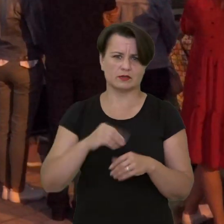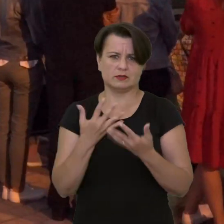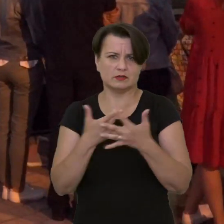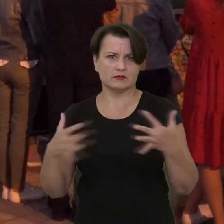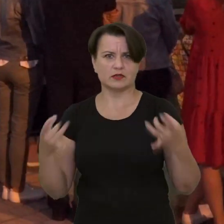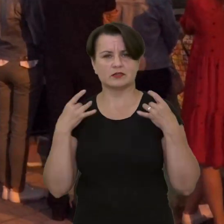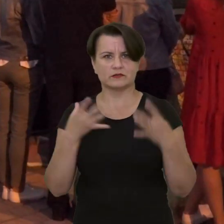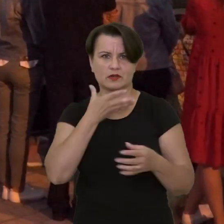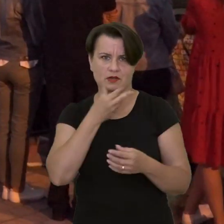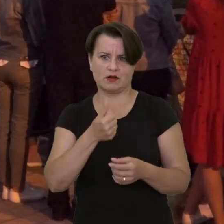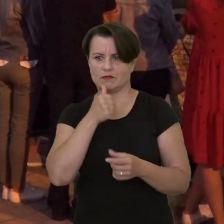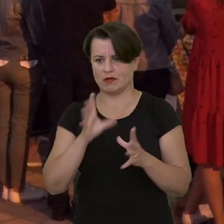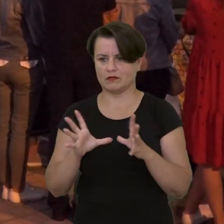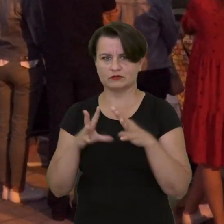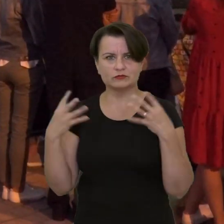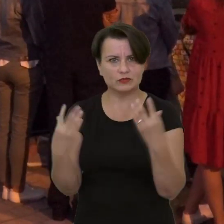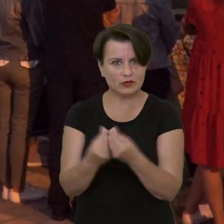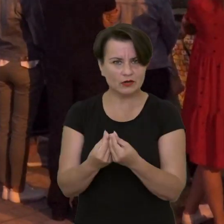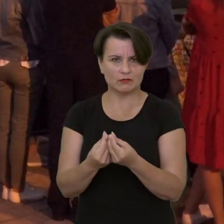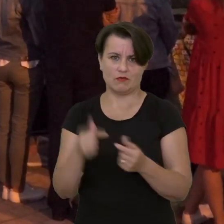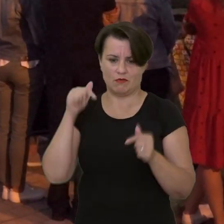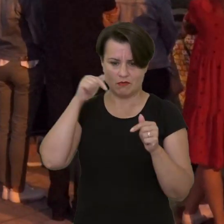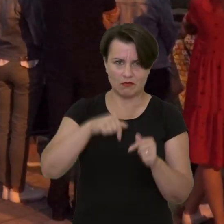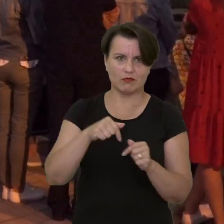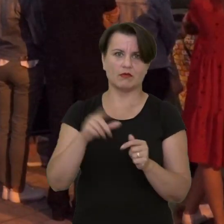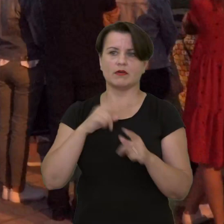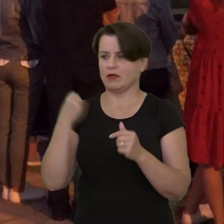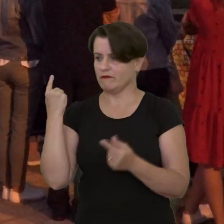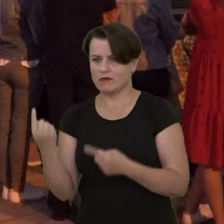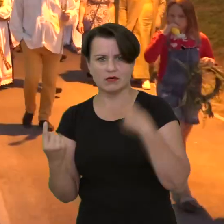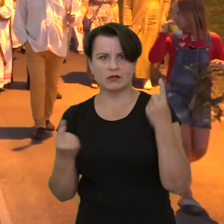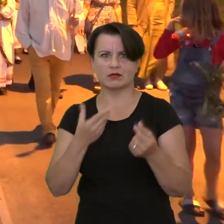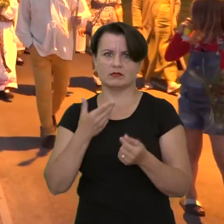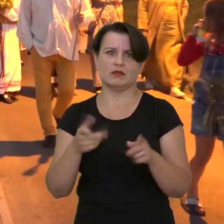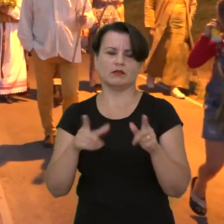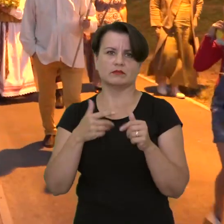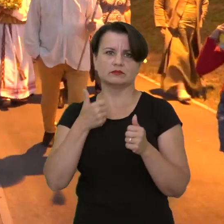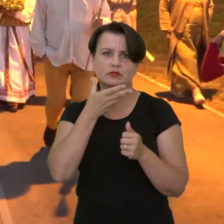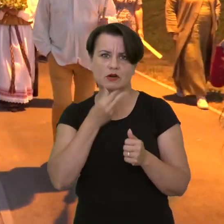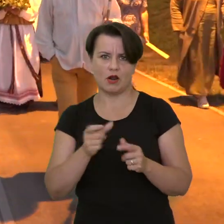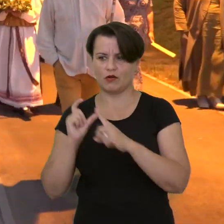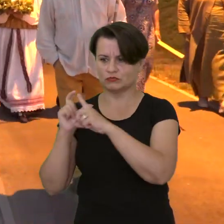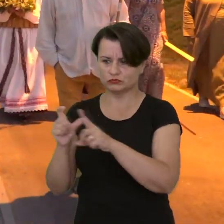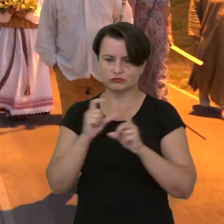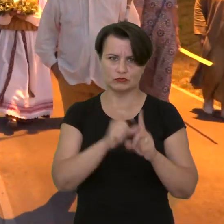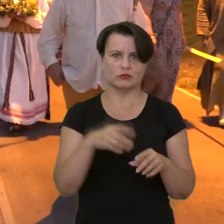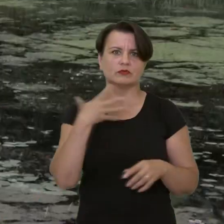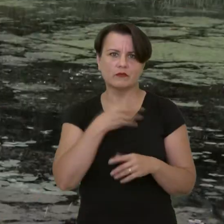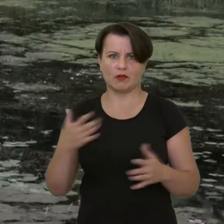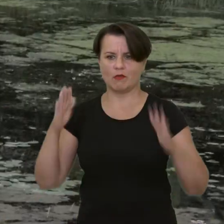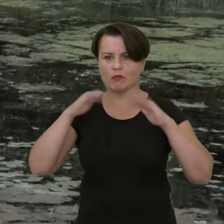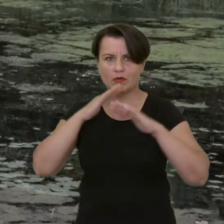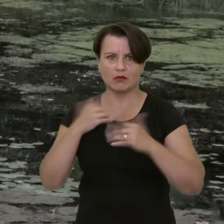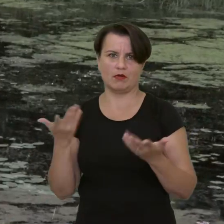šeimos rate, gali viens kitų pasidžiaugti, pasakyti gerą žodį, tai o ko daugiau reikia? Tai tos, to reikia bendrumo